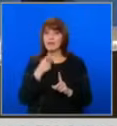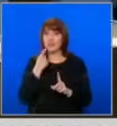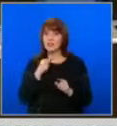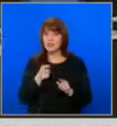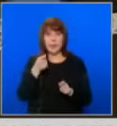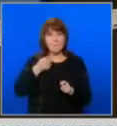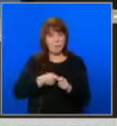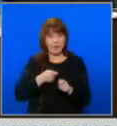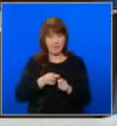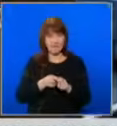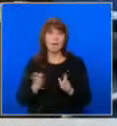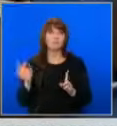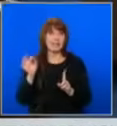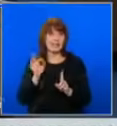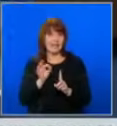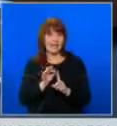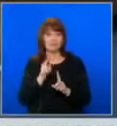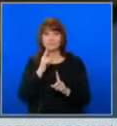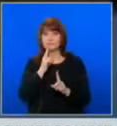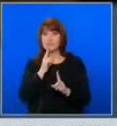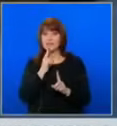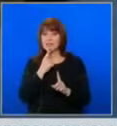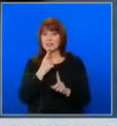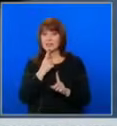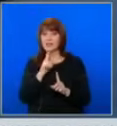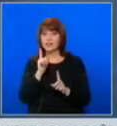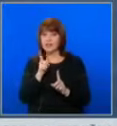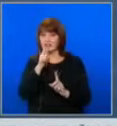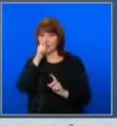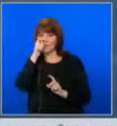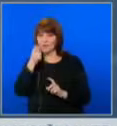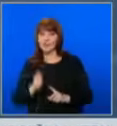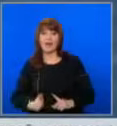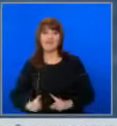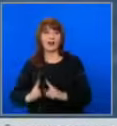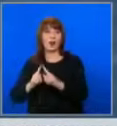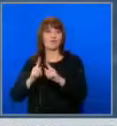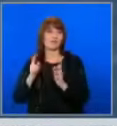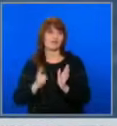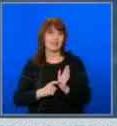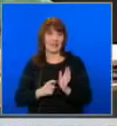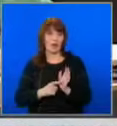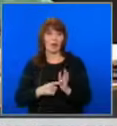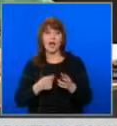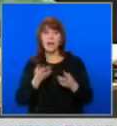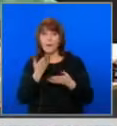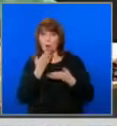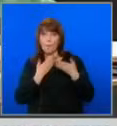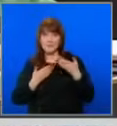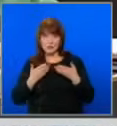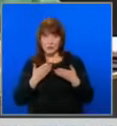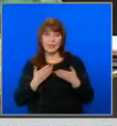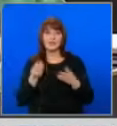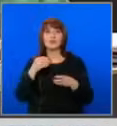с тези поправки целенасочено се пренебрегва върховенството на основния закон при обсъждане на върнатия закон в дебата се